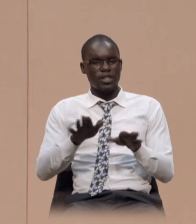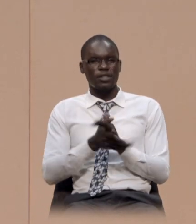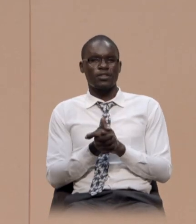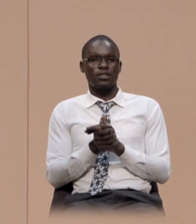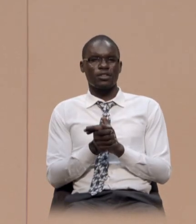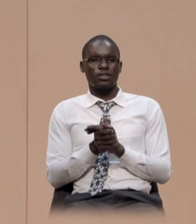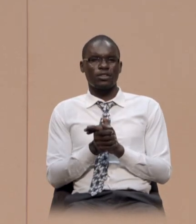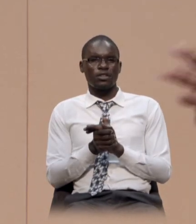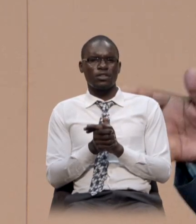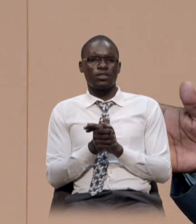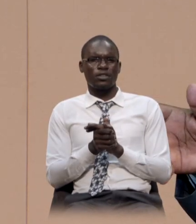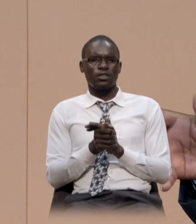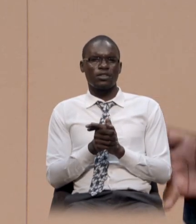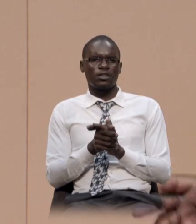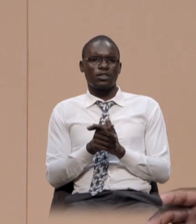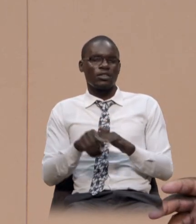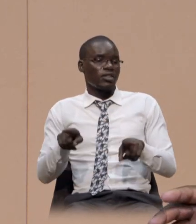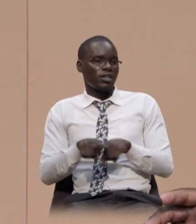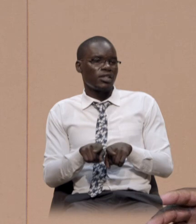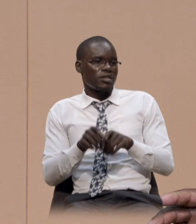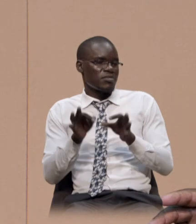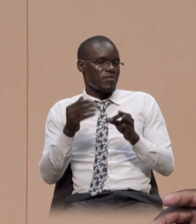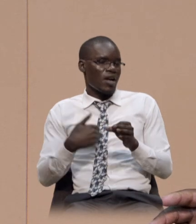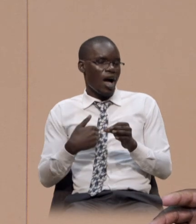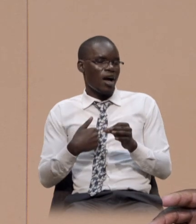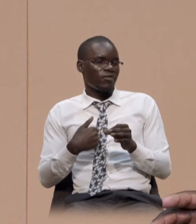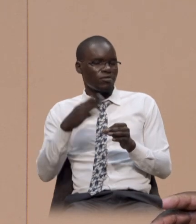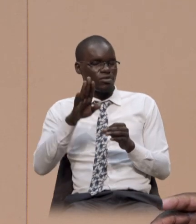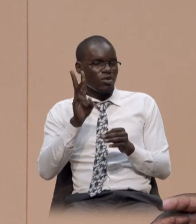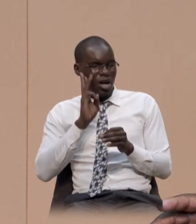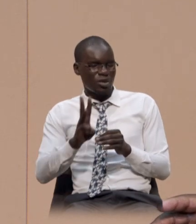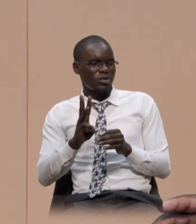imekunjika, basi yenye utafanya itakuwa hivyo.